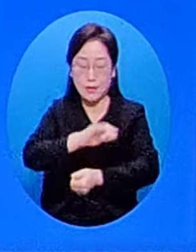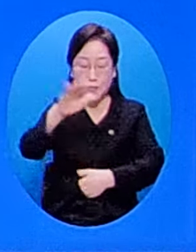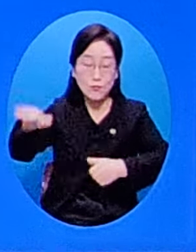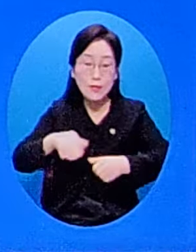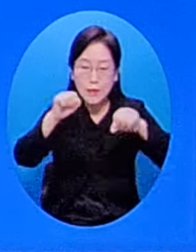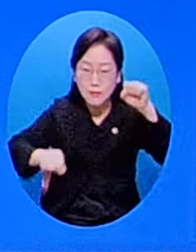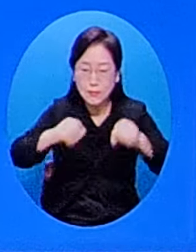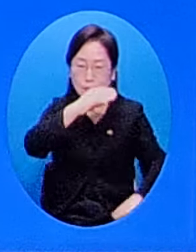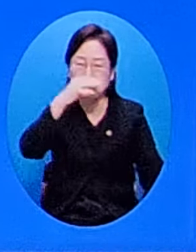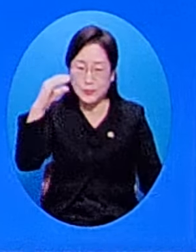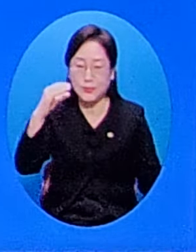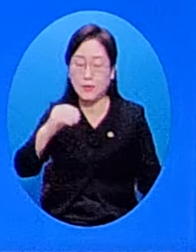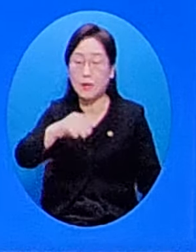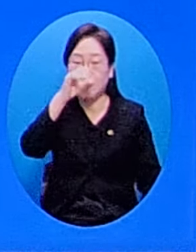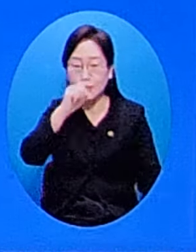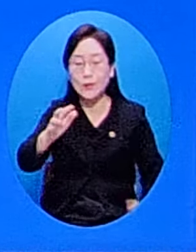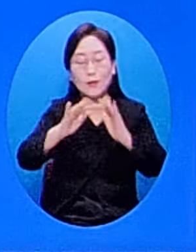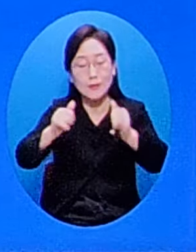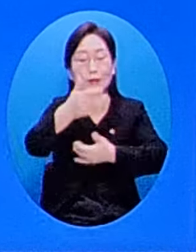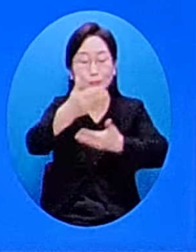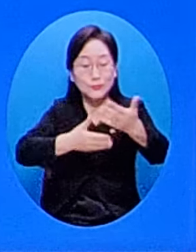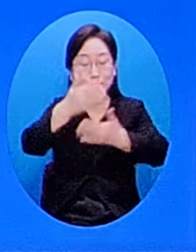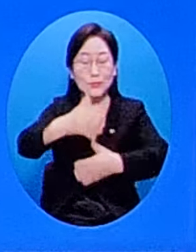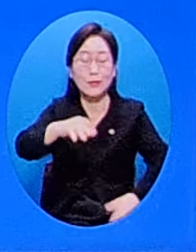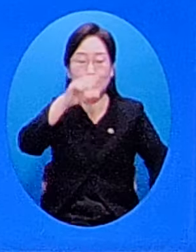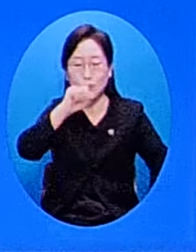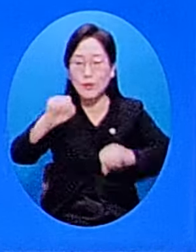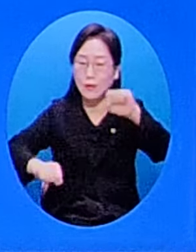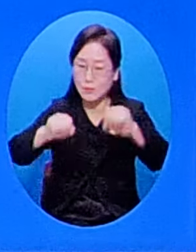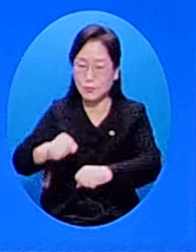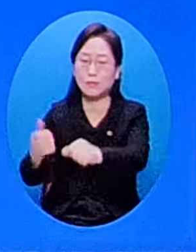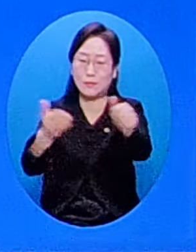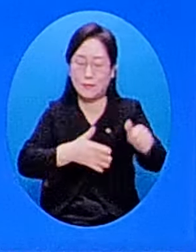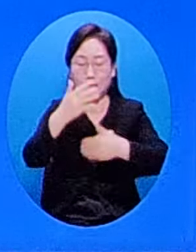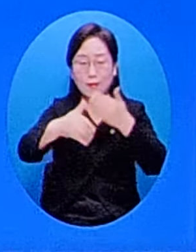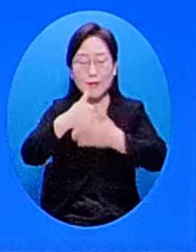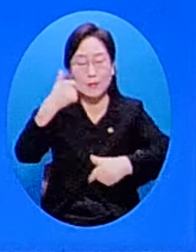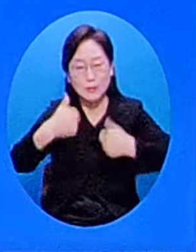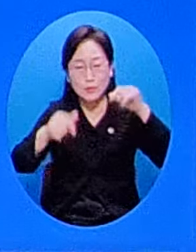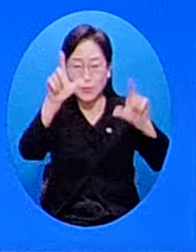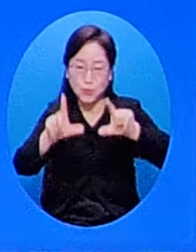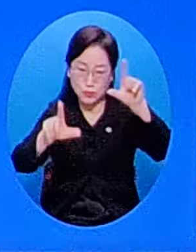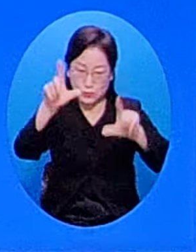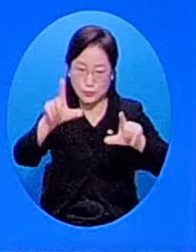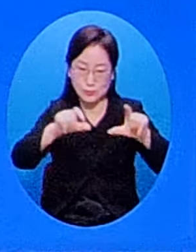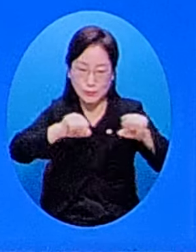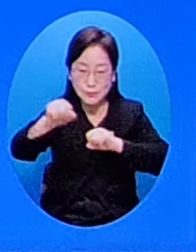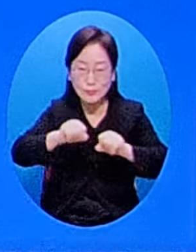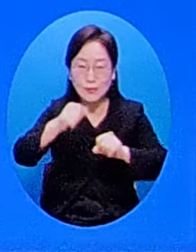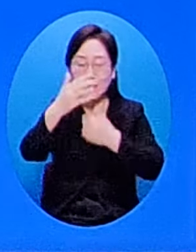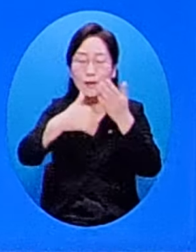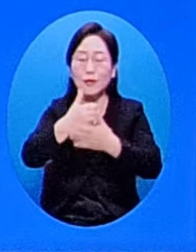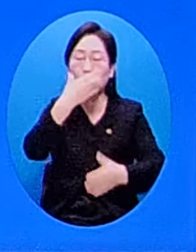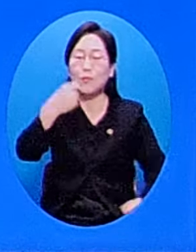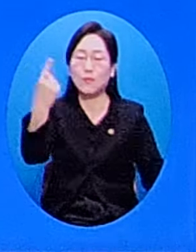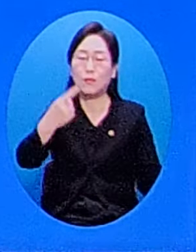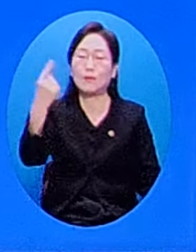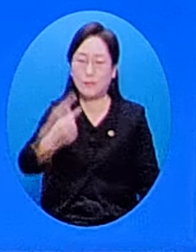바르게 되어서 선한 사람과 어울리고 선한 행동을 해야 되고 하나님 기뻐하시는 삶을 살아갈 때 하나님의 복이 임하게 되는